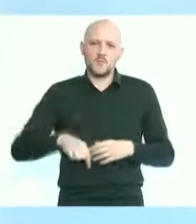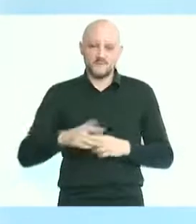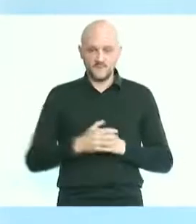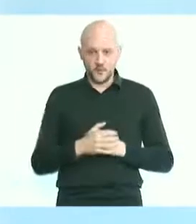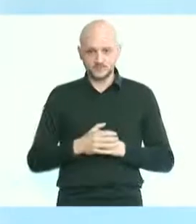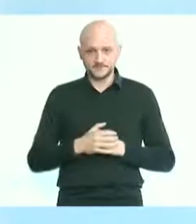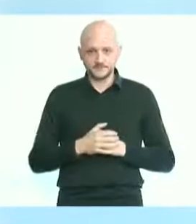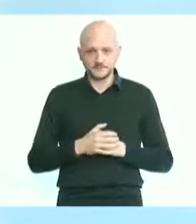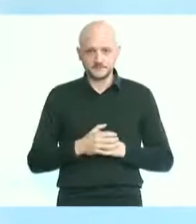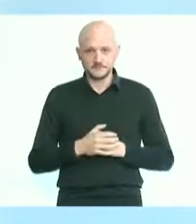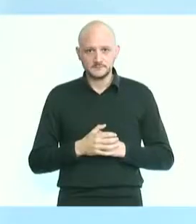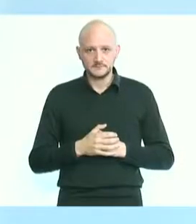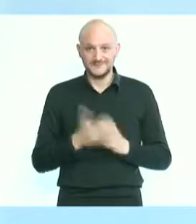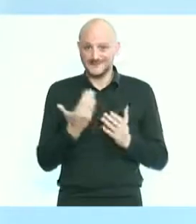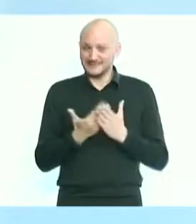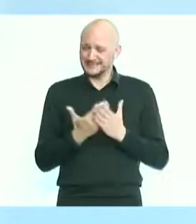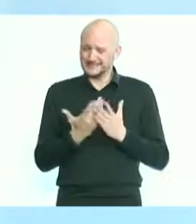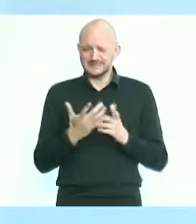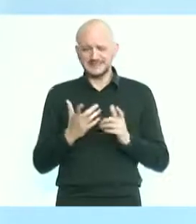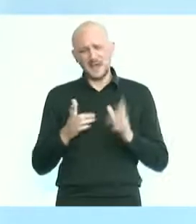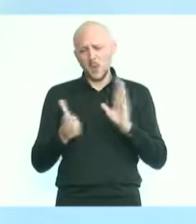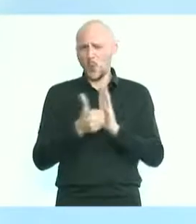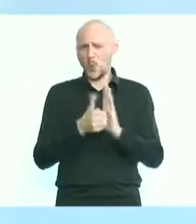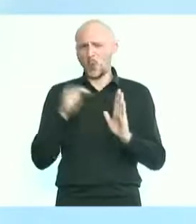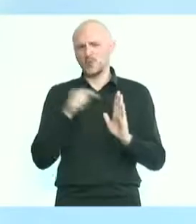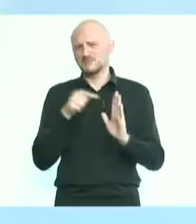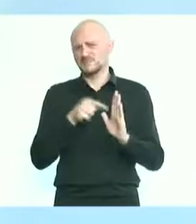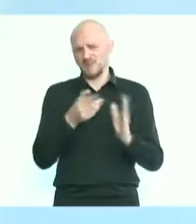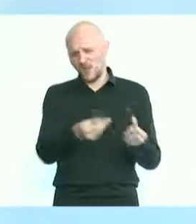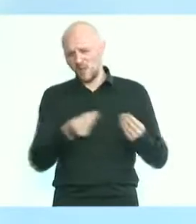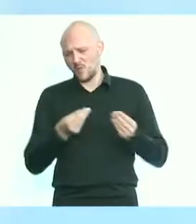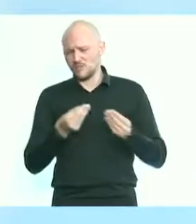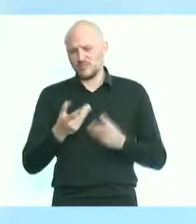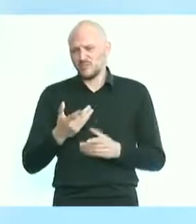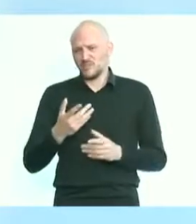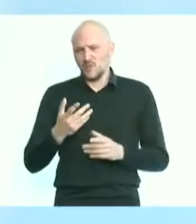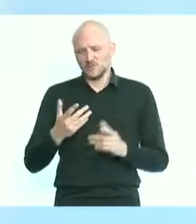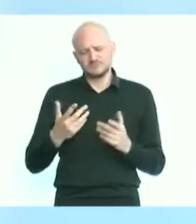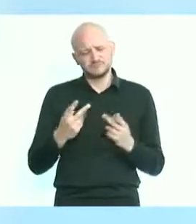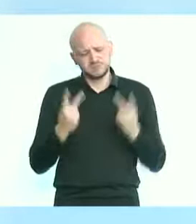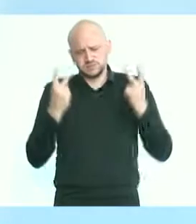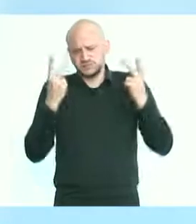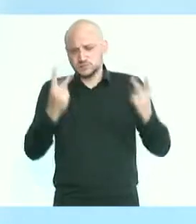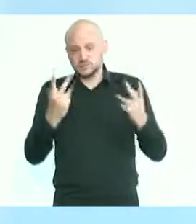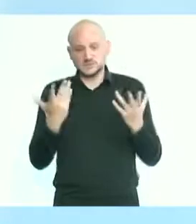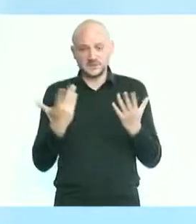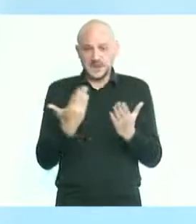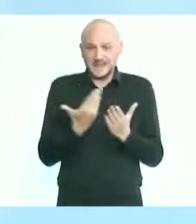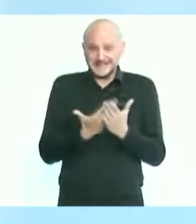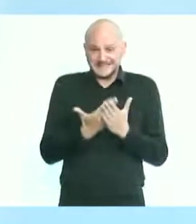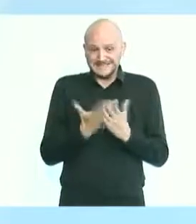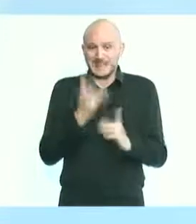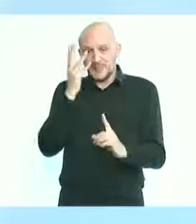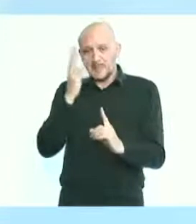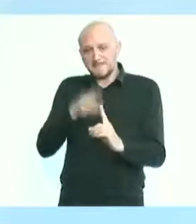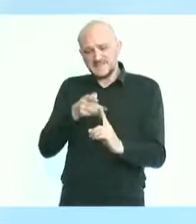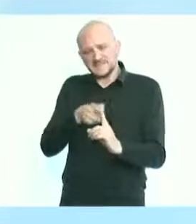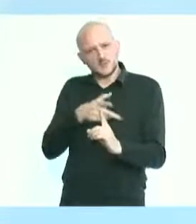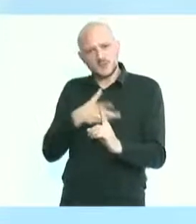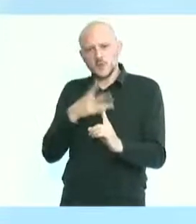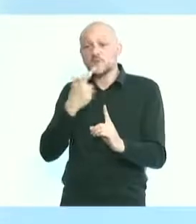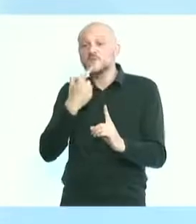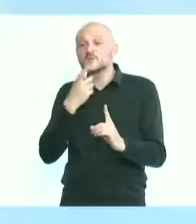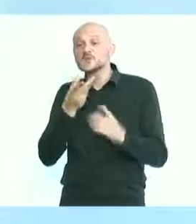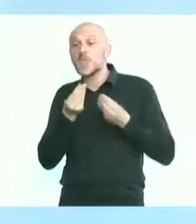dont nous avons tant besoin en ce moment. Je rajouterai même plus que c'est une mission sociétale. Nous sommes en train, avec ce système, de